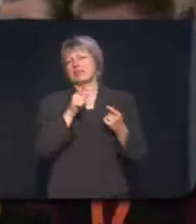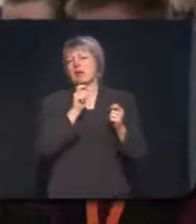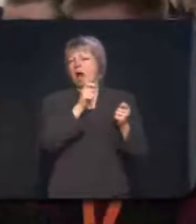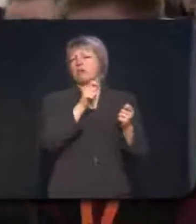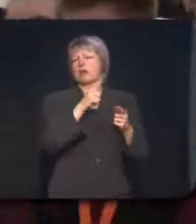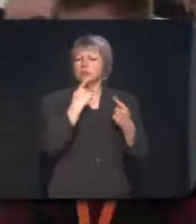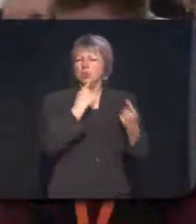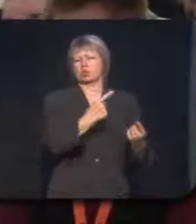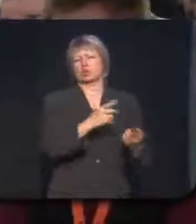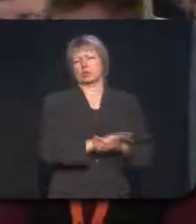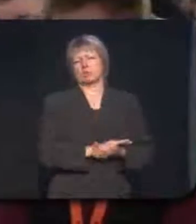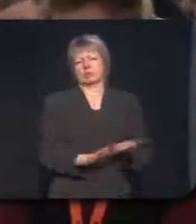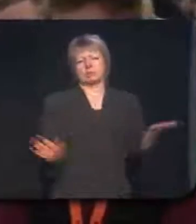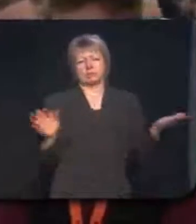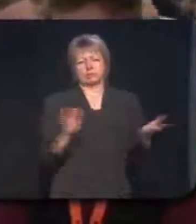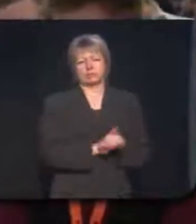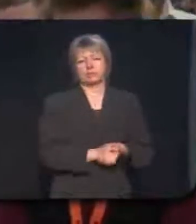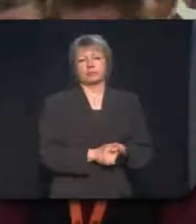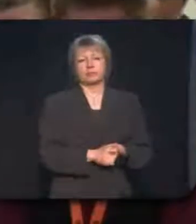zuzustellen